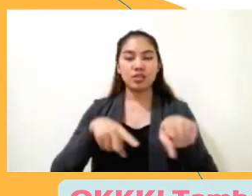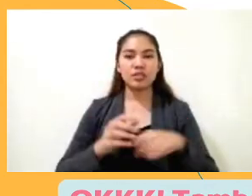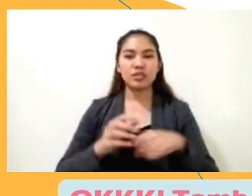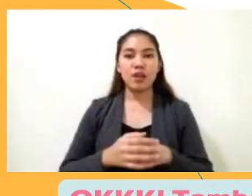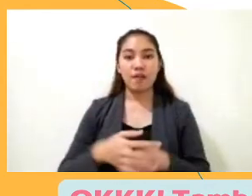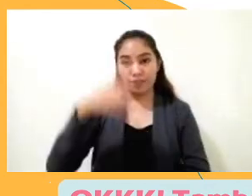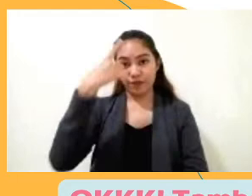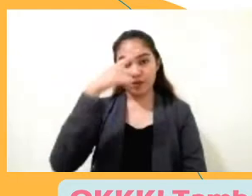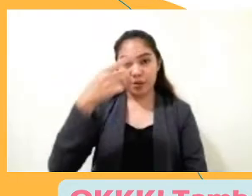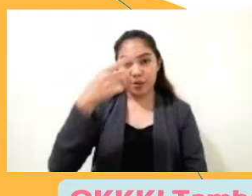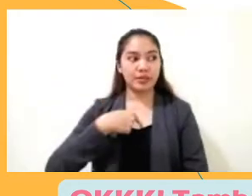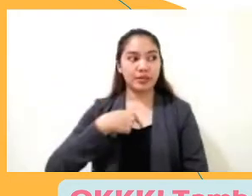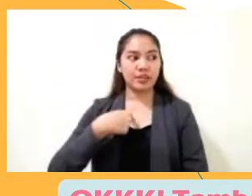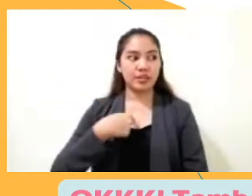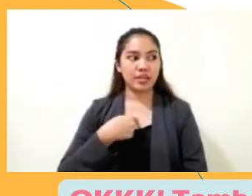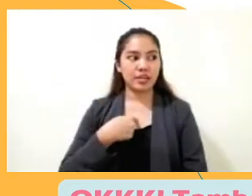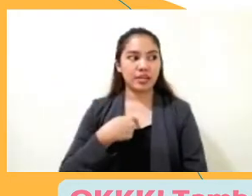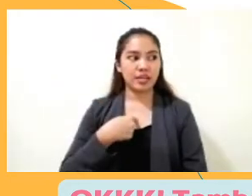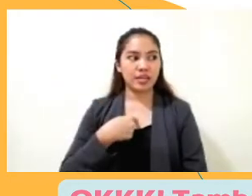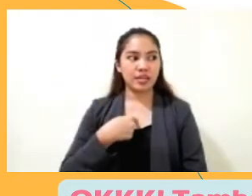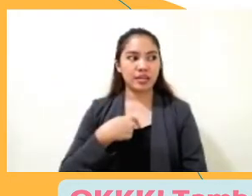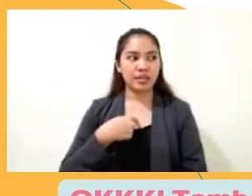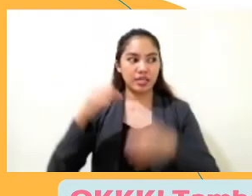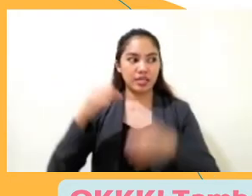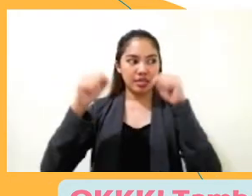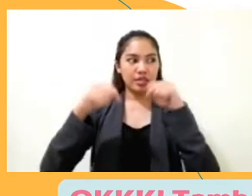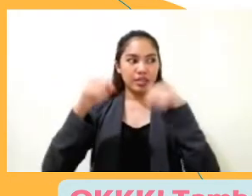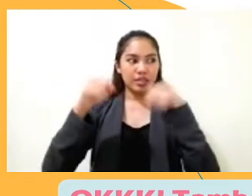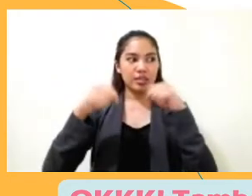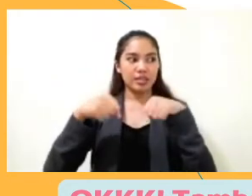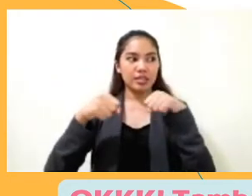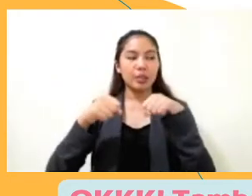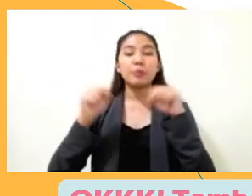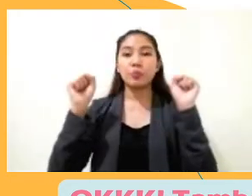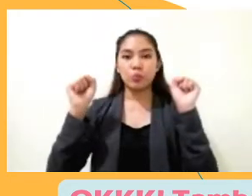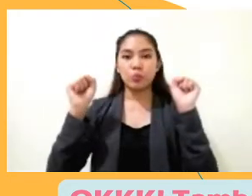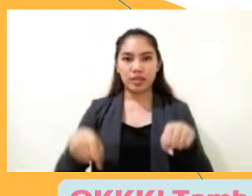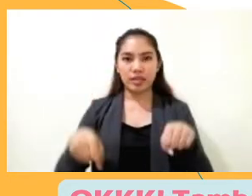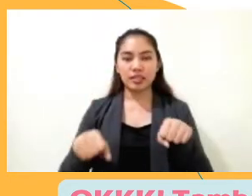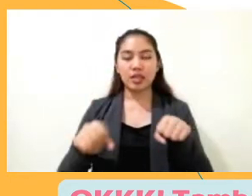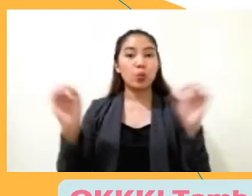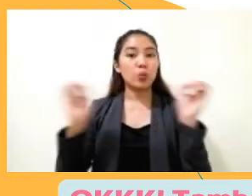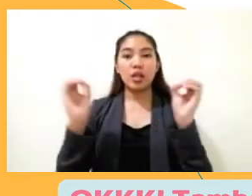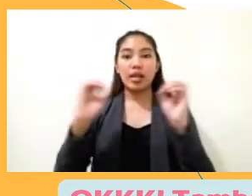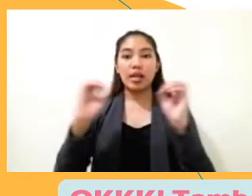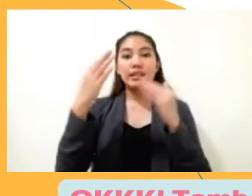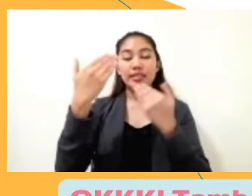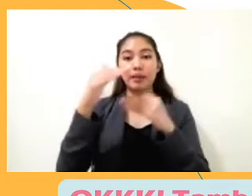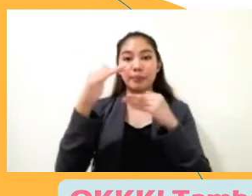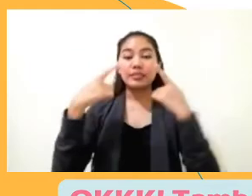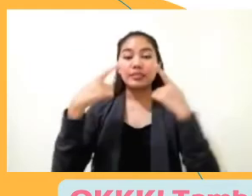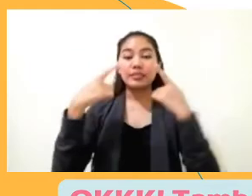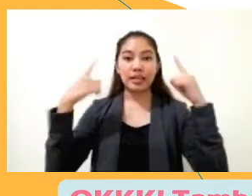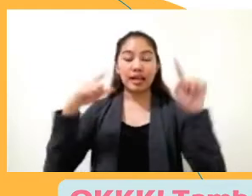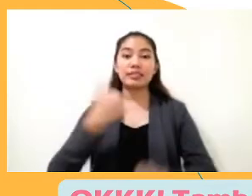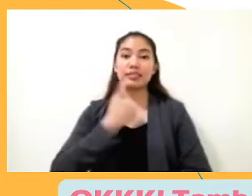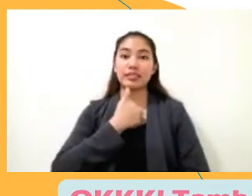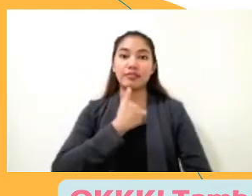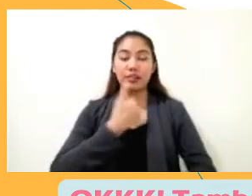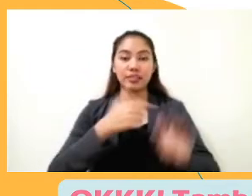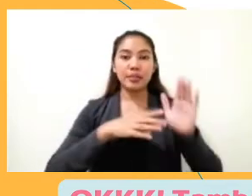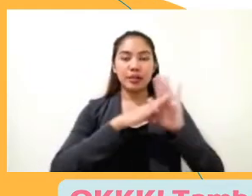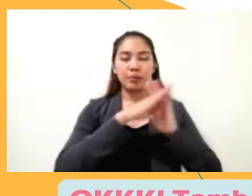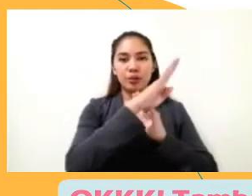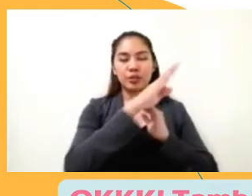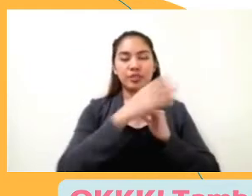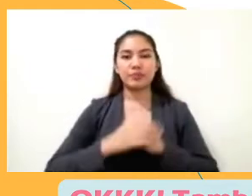akin, tama, agree naman ako sa sinabi nila, no? Pwede talaga na, no, walang hangganan yung self-development, yung pag-unlad, no?